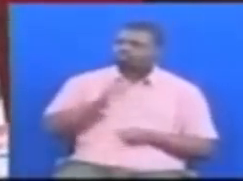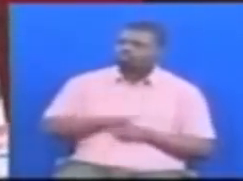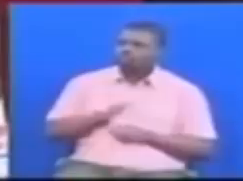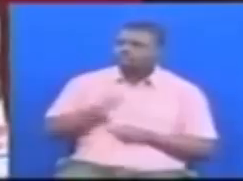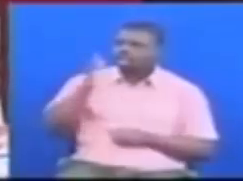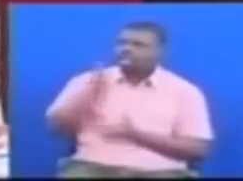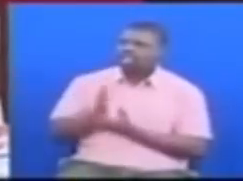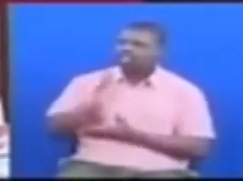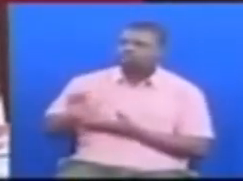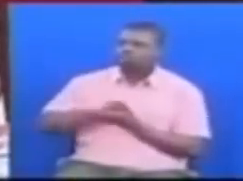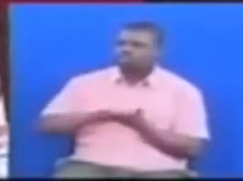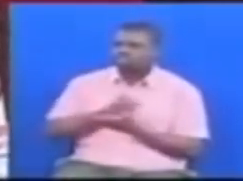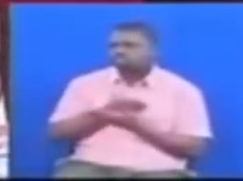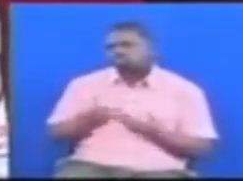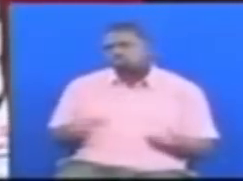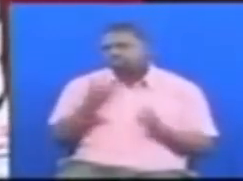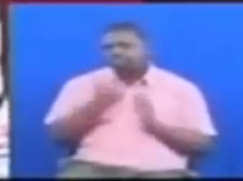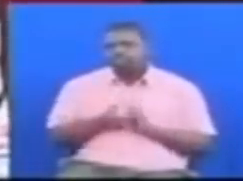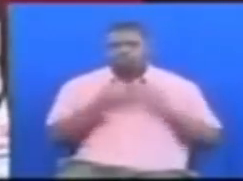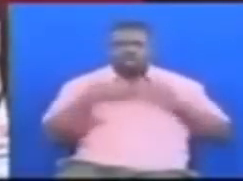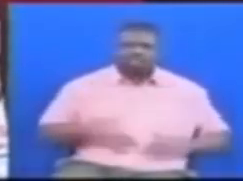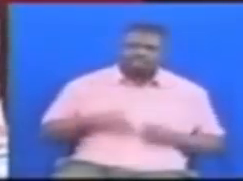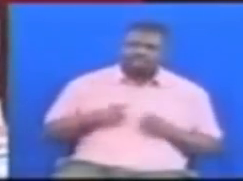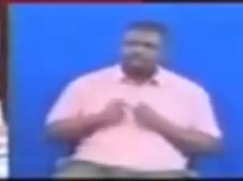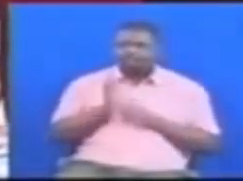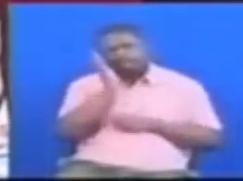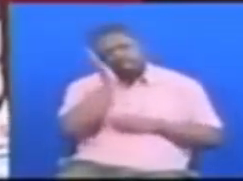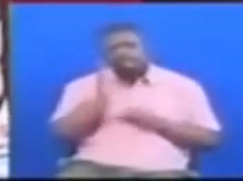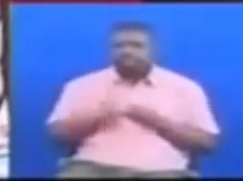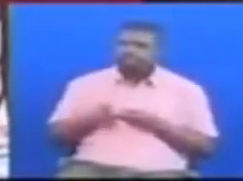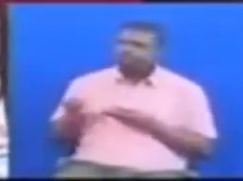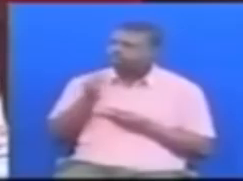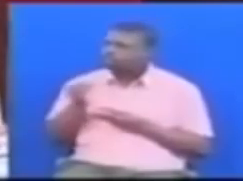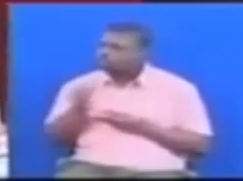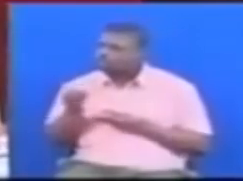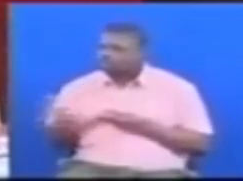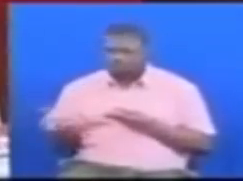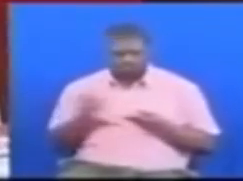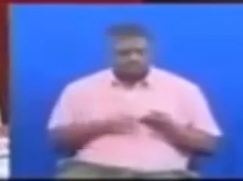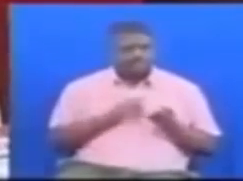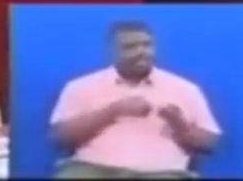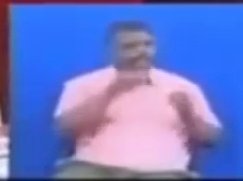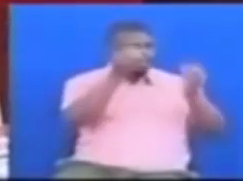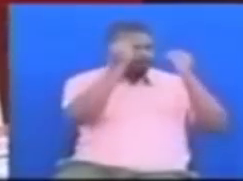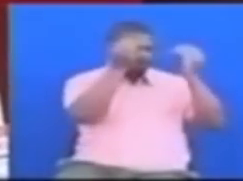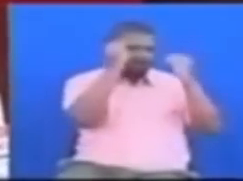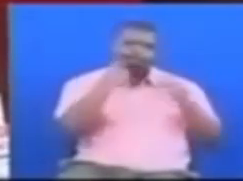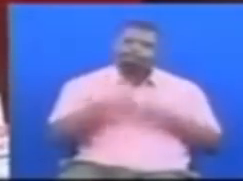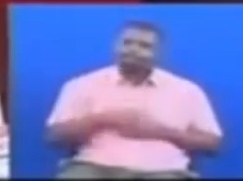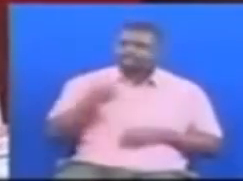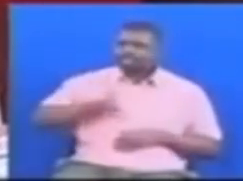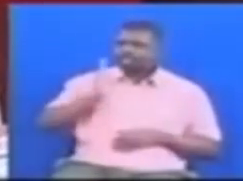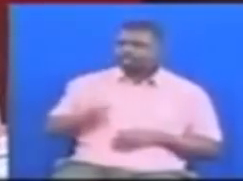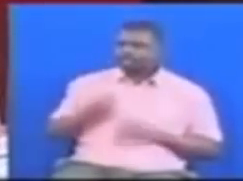wengi kukosa haki zao za msingi kama afya, malazi, chakula na elimu.